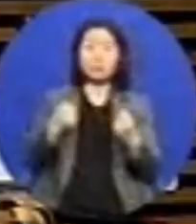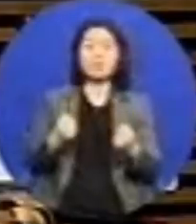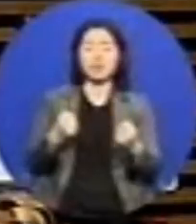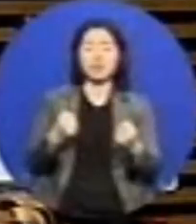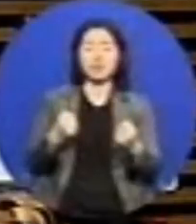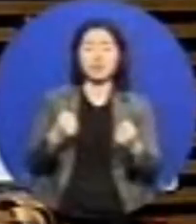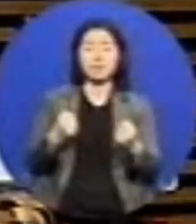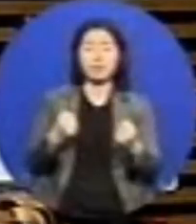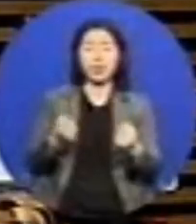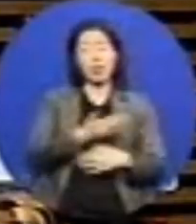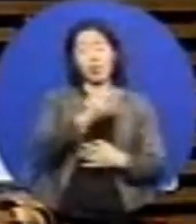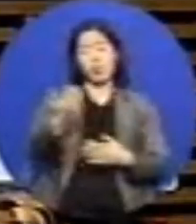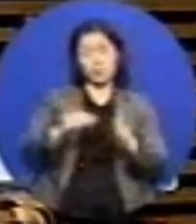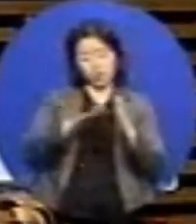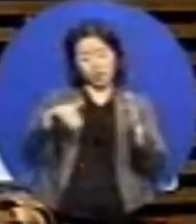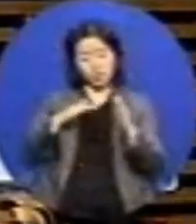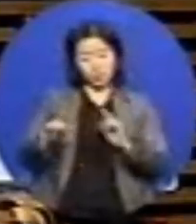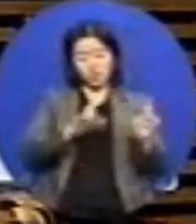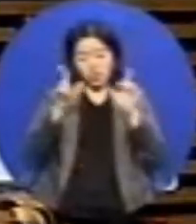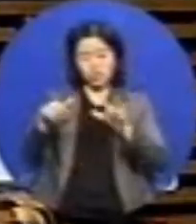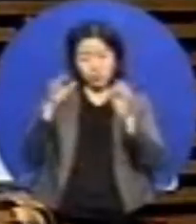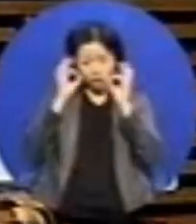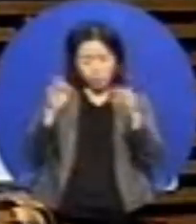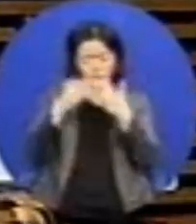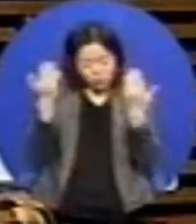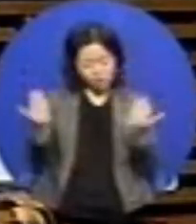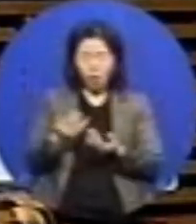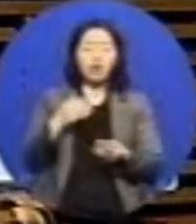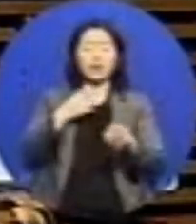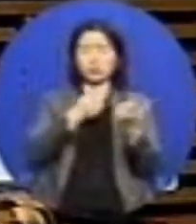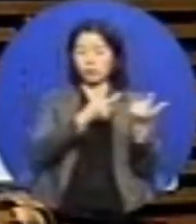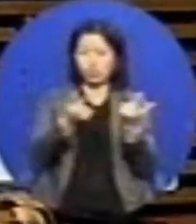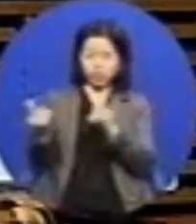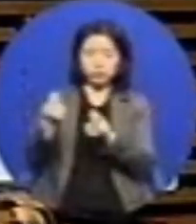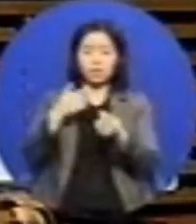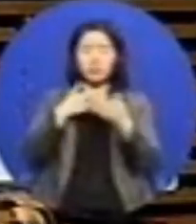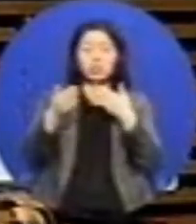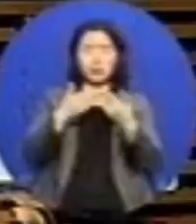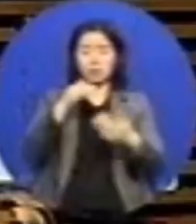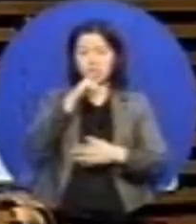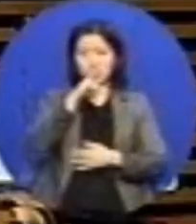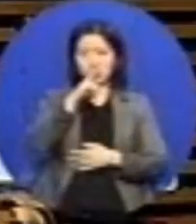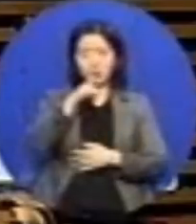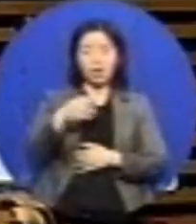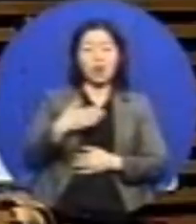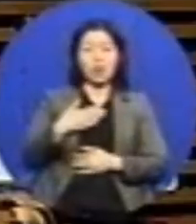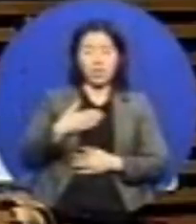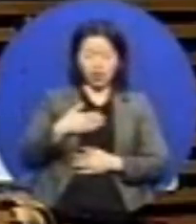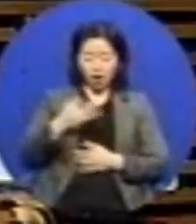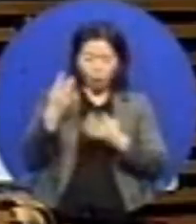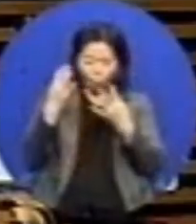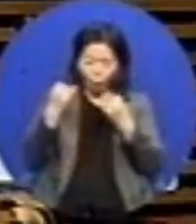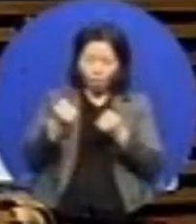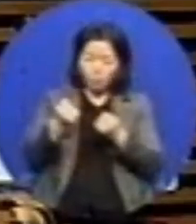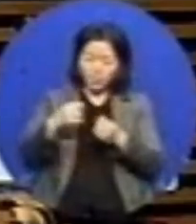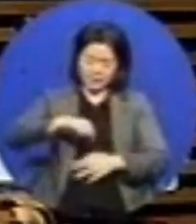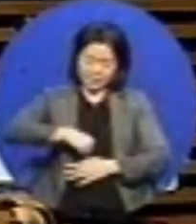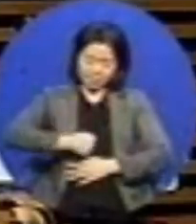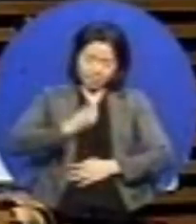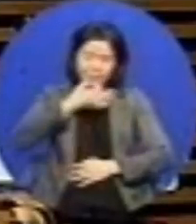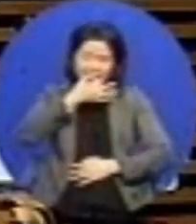여러분 가정에서 살아보면 다 경험 아시잖아요 여러분이 얼마나 이기적이고 자기 중심이고 또